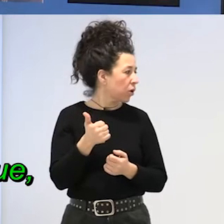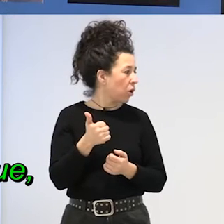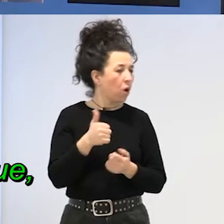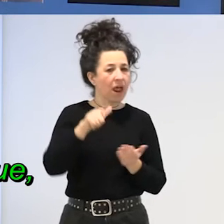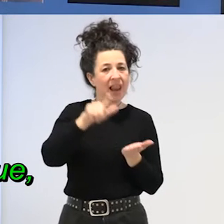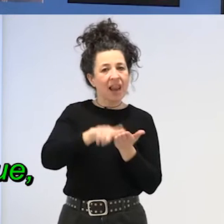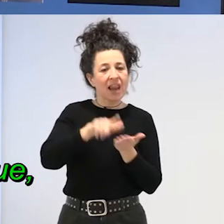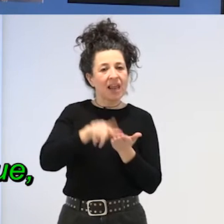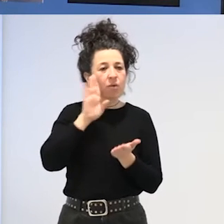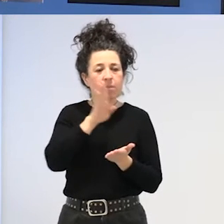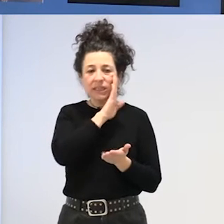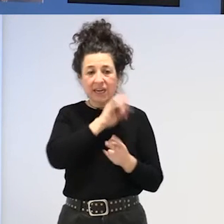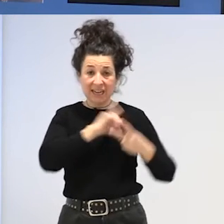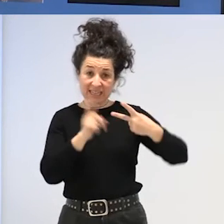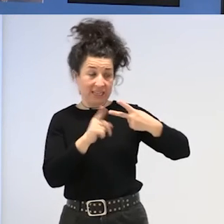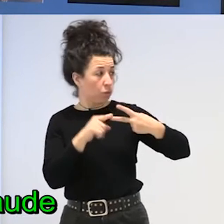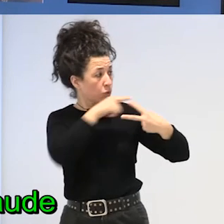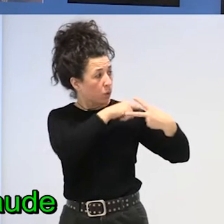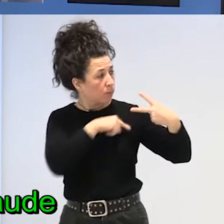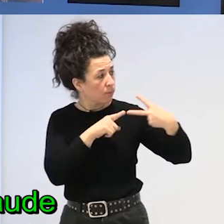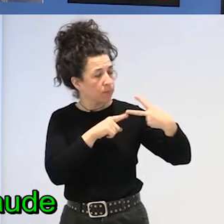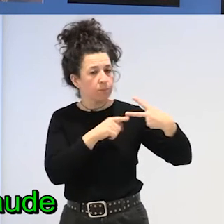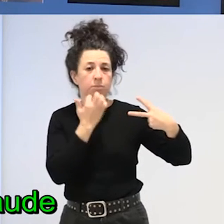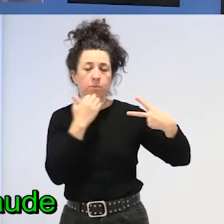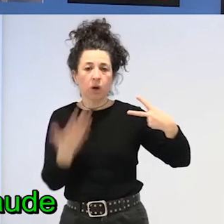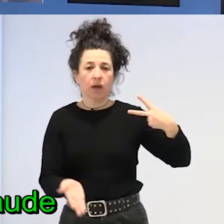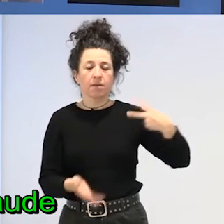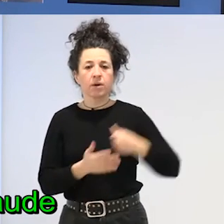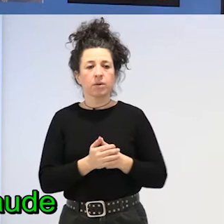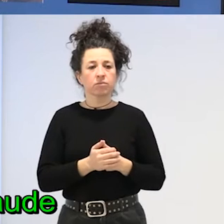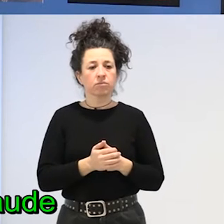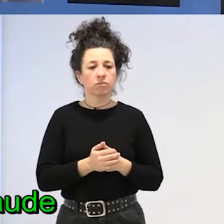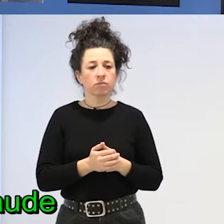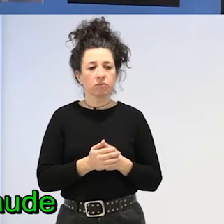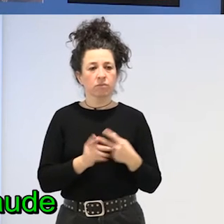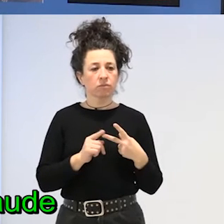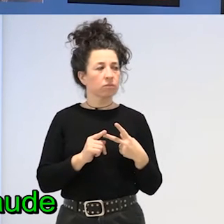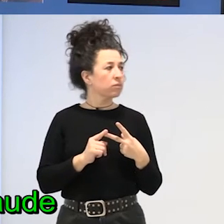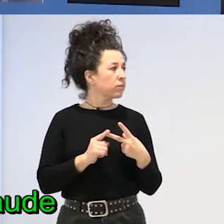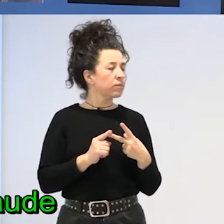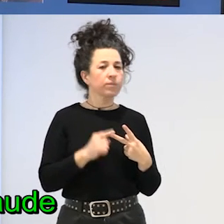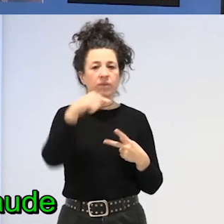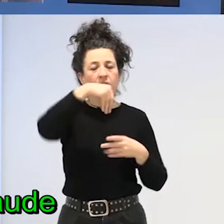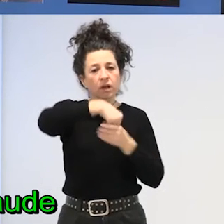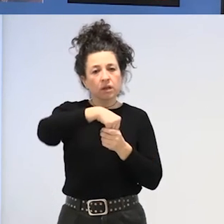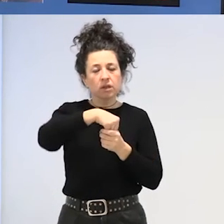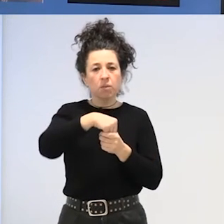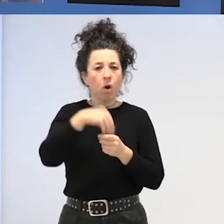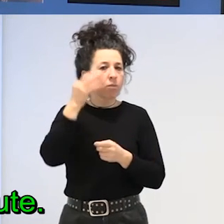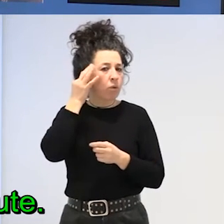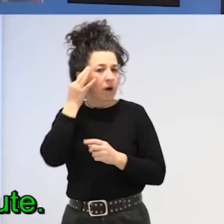native tongue, bigarrena, adibidez, liburu horretan emakumeak guztiz apalduta